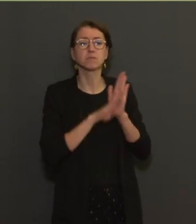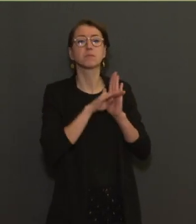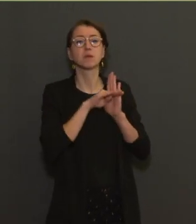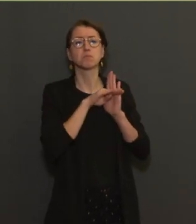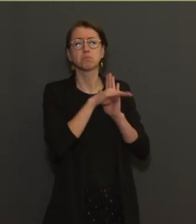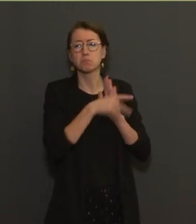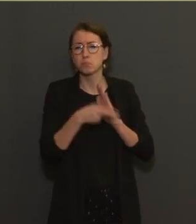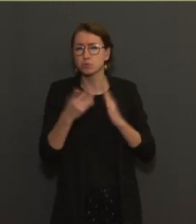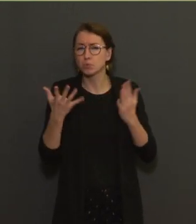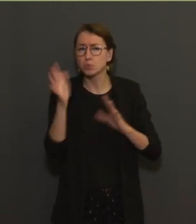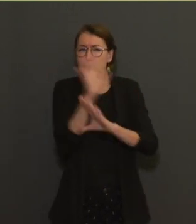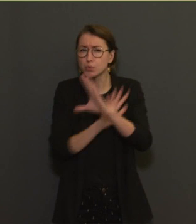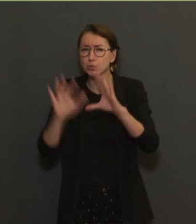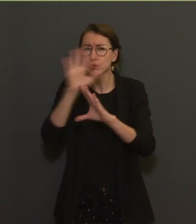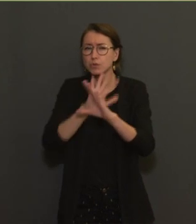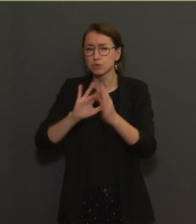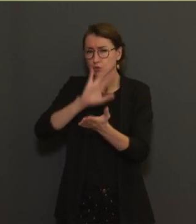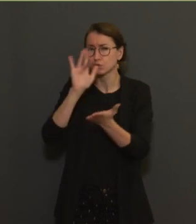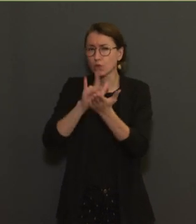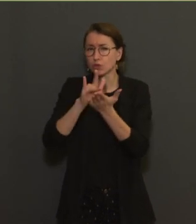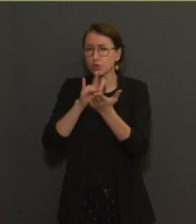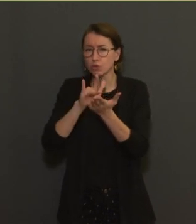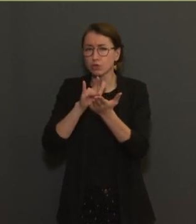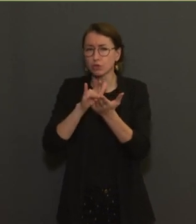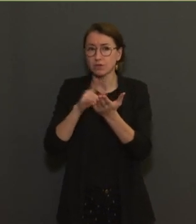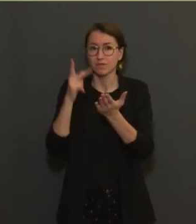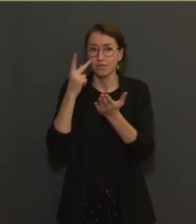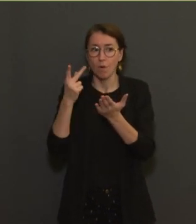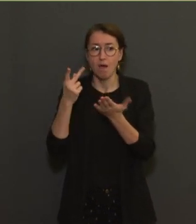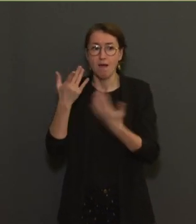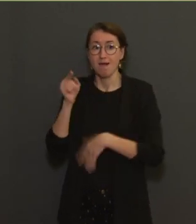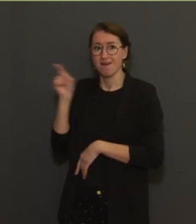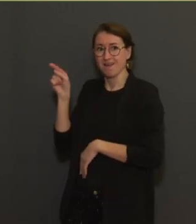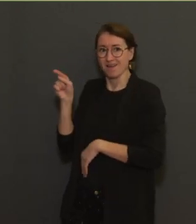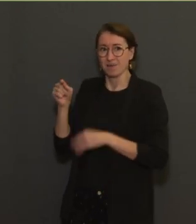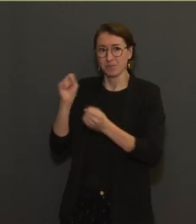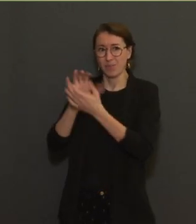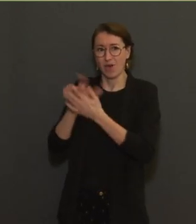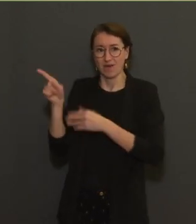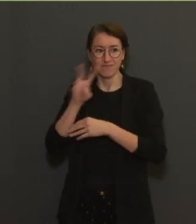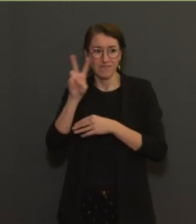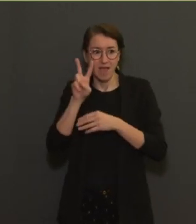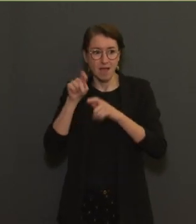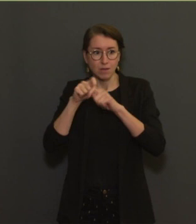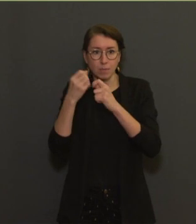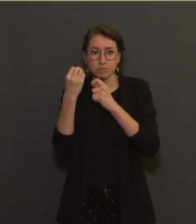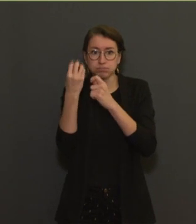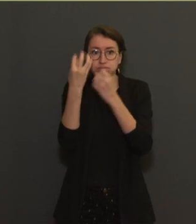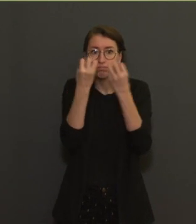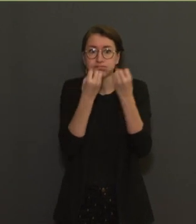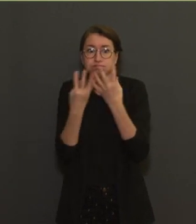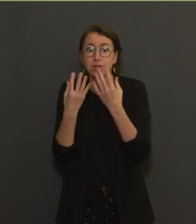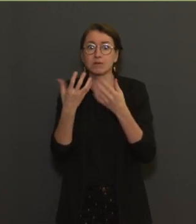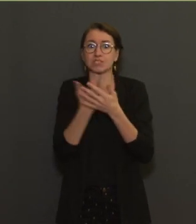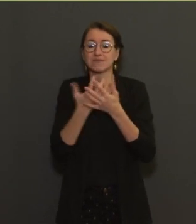où pour la première fois, on se trouve devant des couleurs vertes avec des chiffres négatifs. On a les chiffres négatifs qui vont de moins 3% dans le